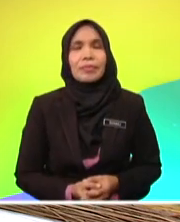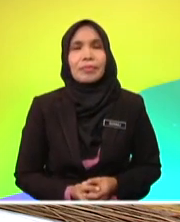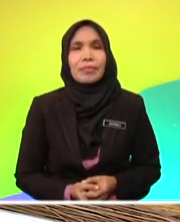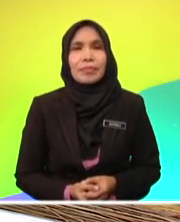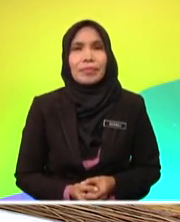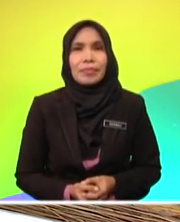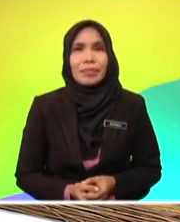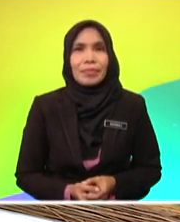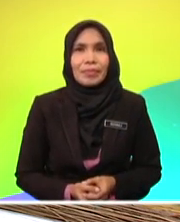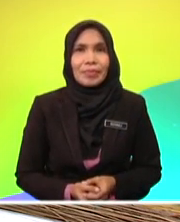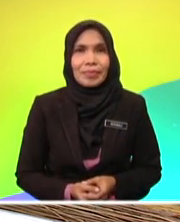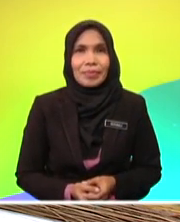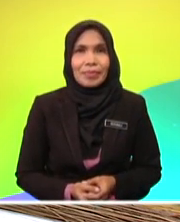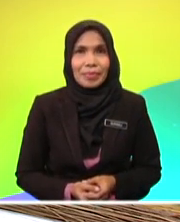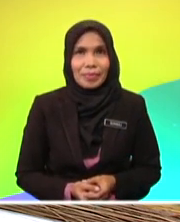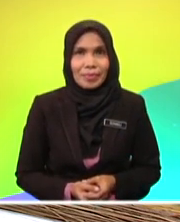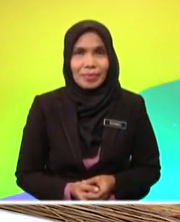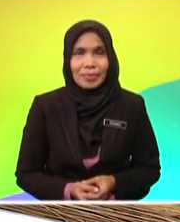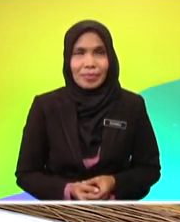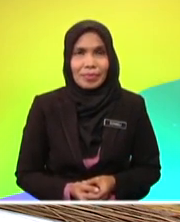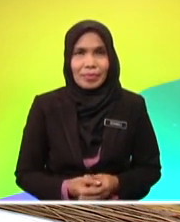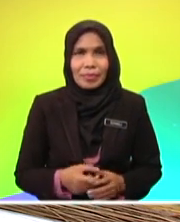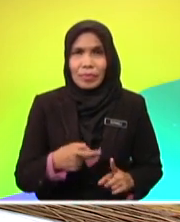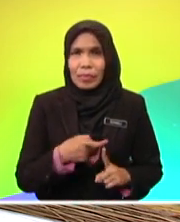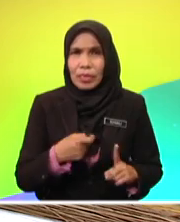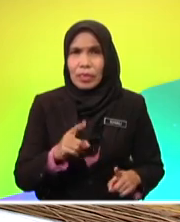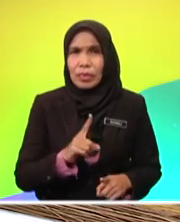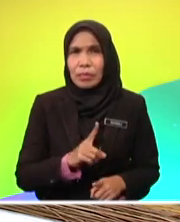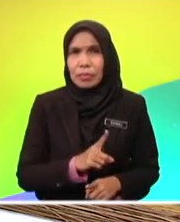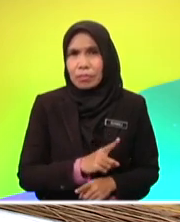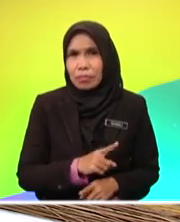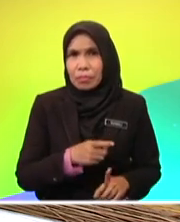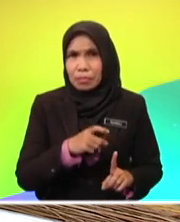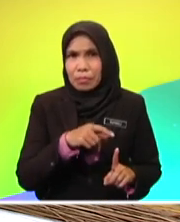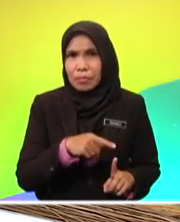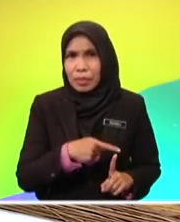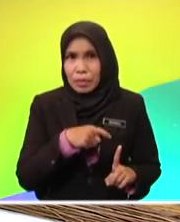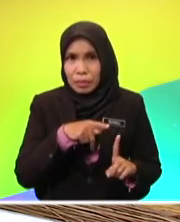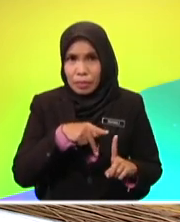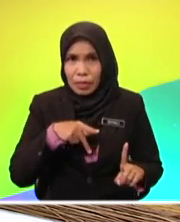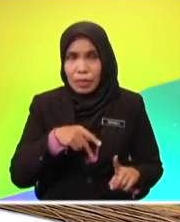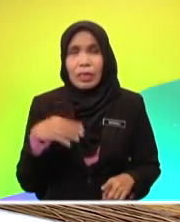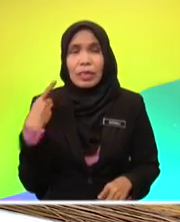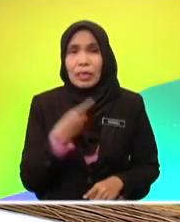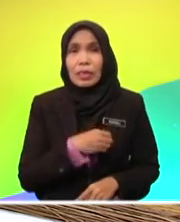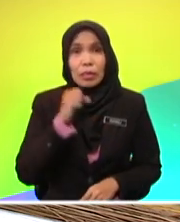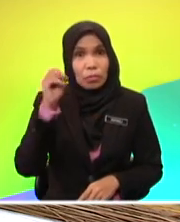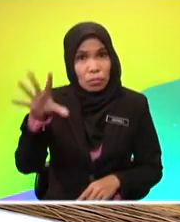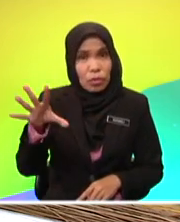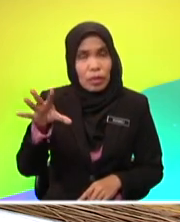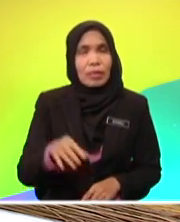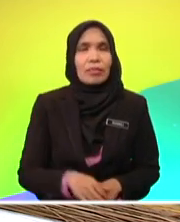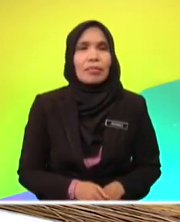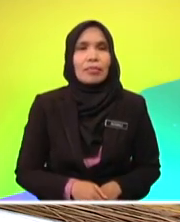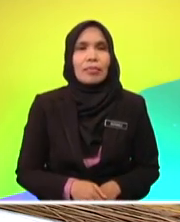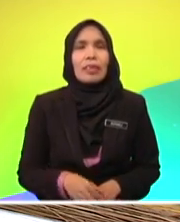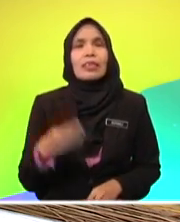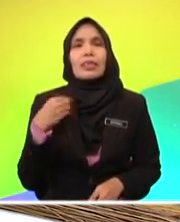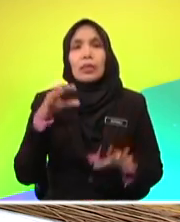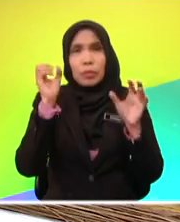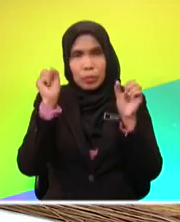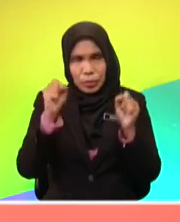kelapa. Daripada kita buang macam tu je, kita boleh hasilkan produk. Kemudian produk tersebut kita boleh